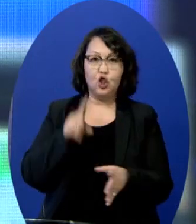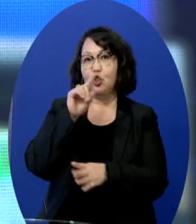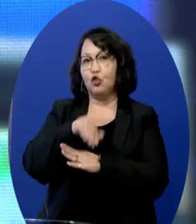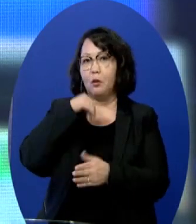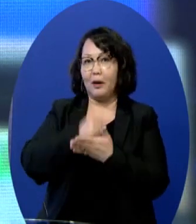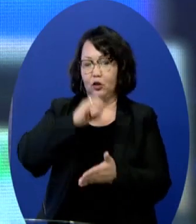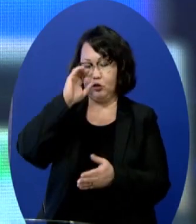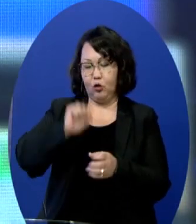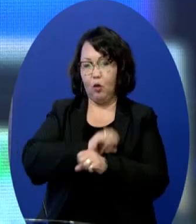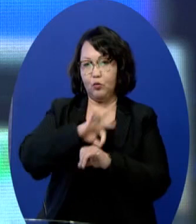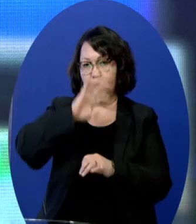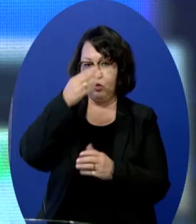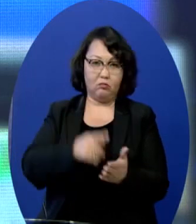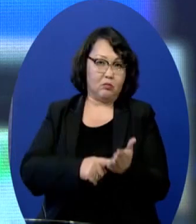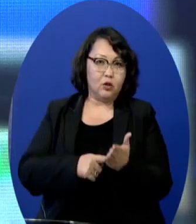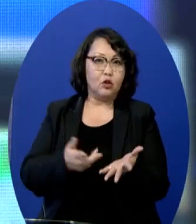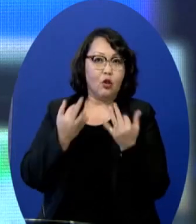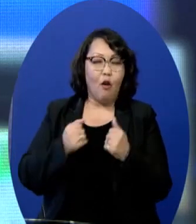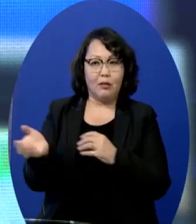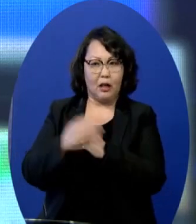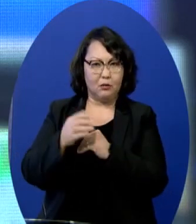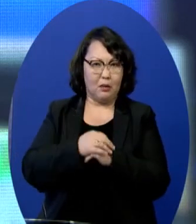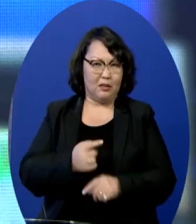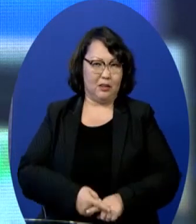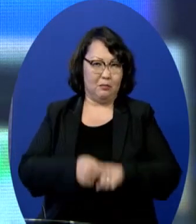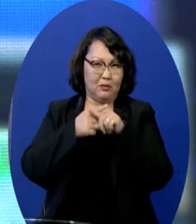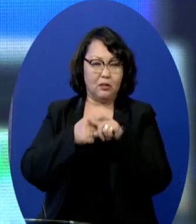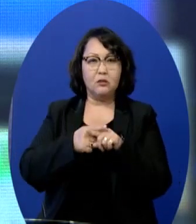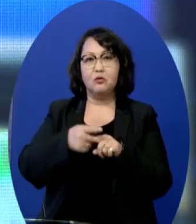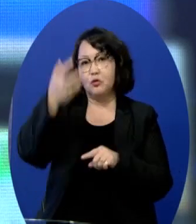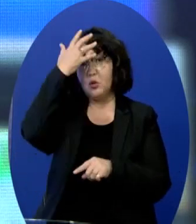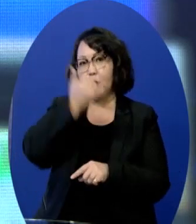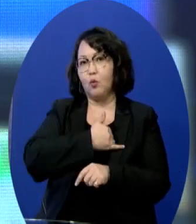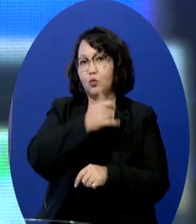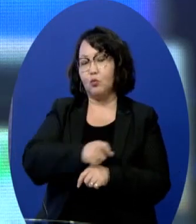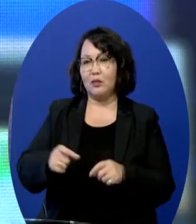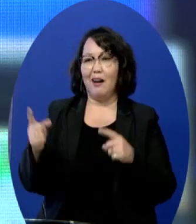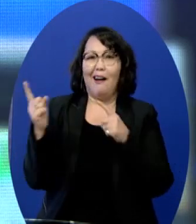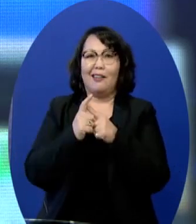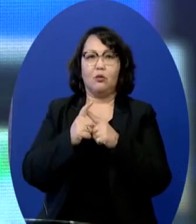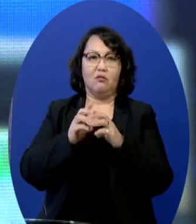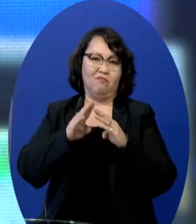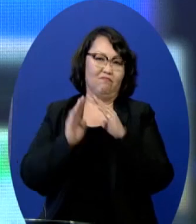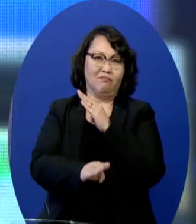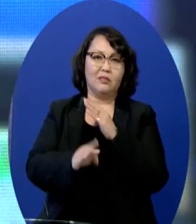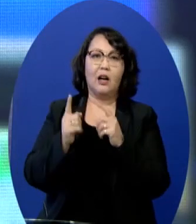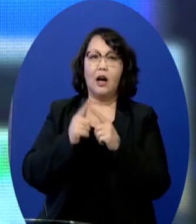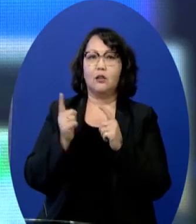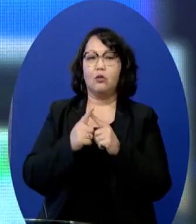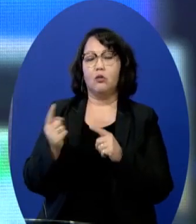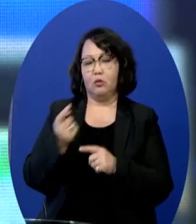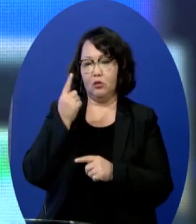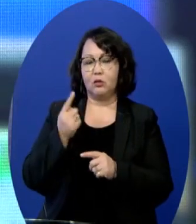батлагдсан халдварын тохиолдлын тоо төдийгүй нас орол нэмэгдсээр байгаа учраас эрх хэрэгчид ийм хатуу арга хэмжээ авахаас өөр аргагүй төрснээ